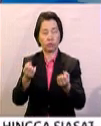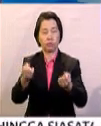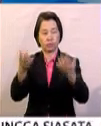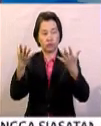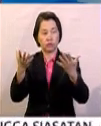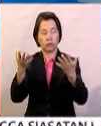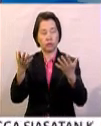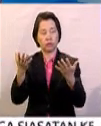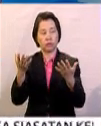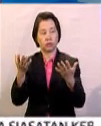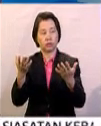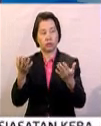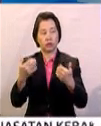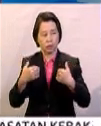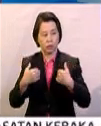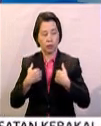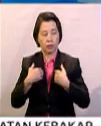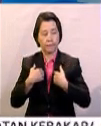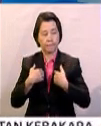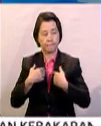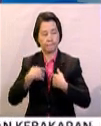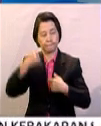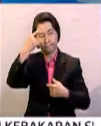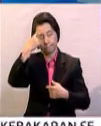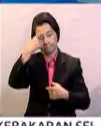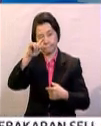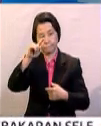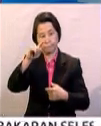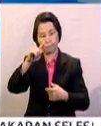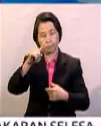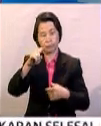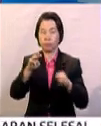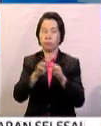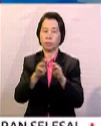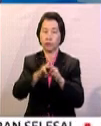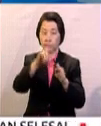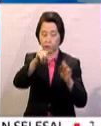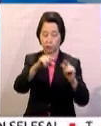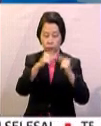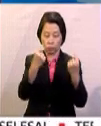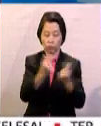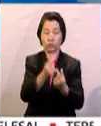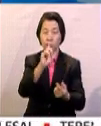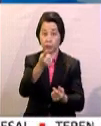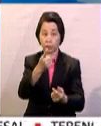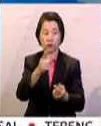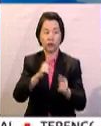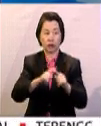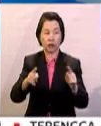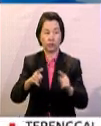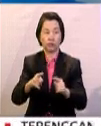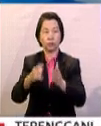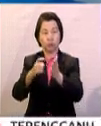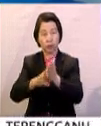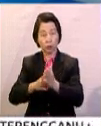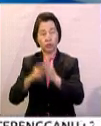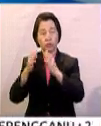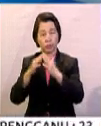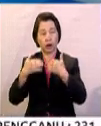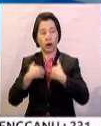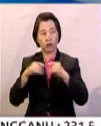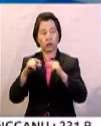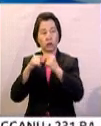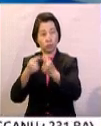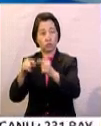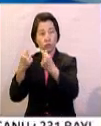kebanyakannya adalah untuk macam satu golongan saja, sedangkan keperluan kepada rumah ini dia ada